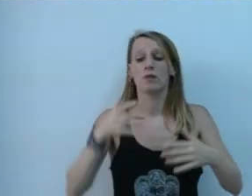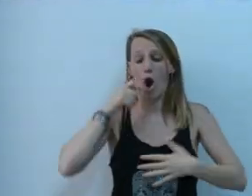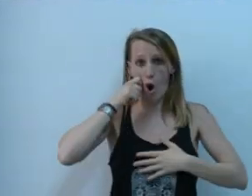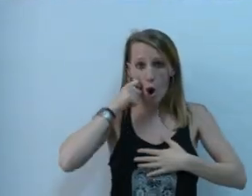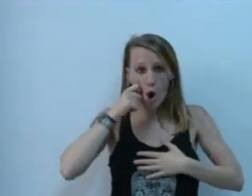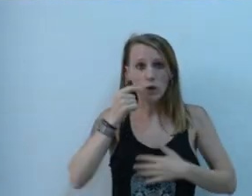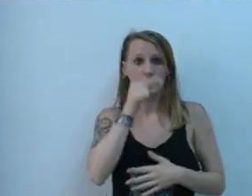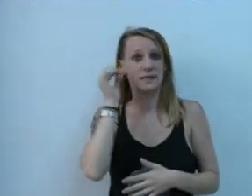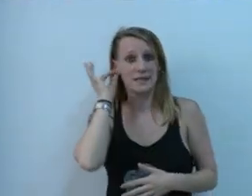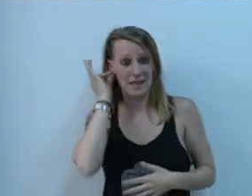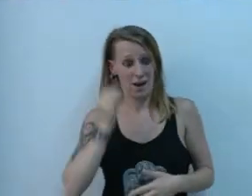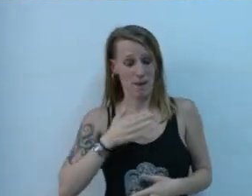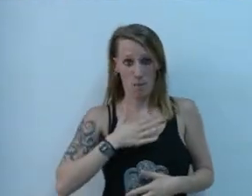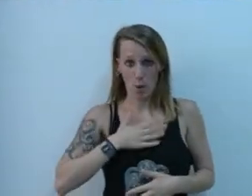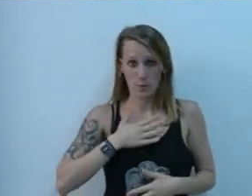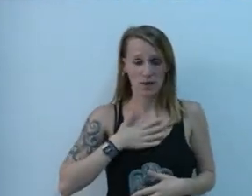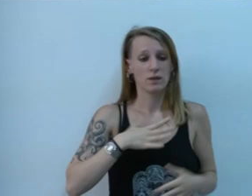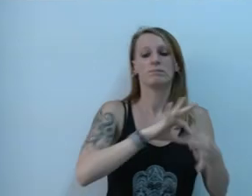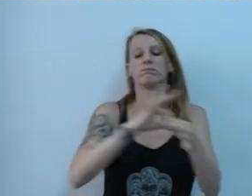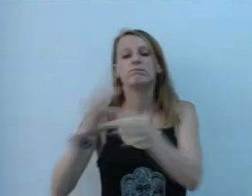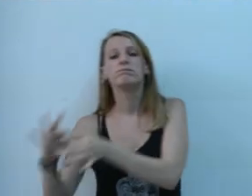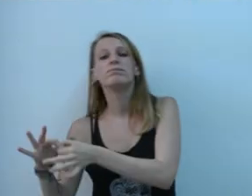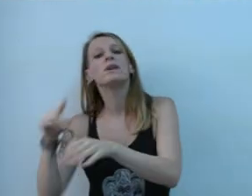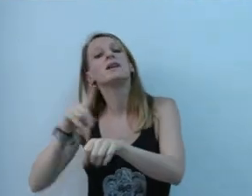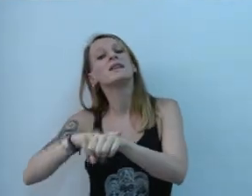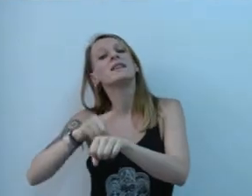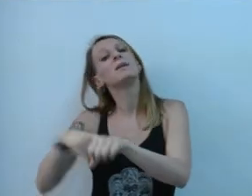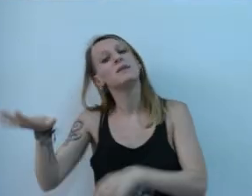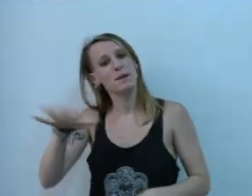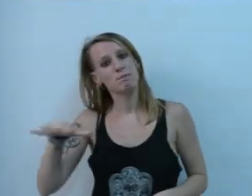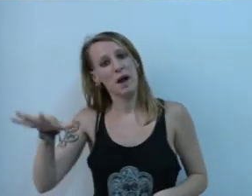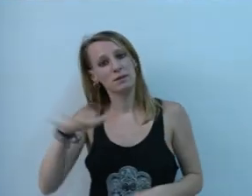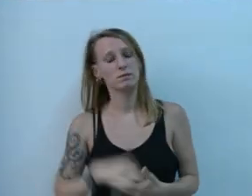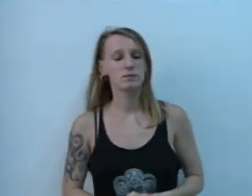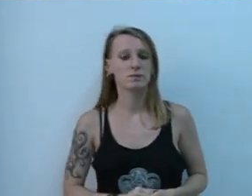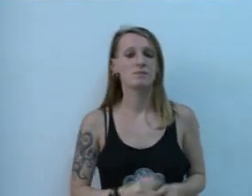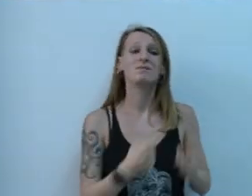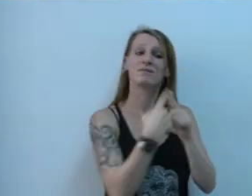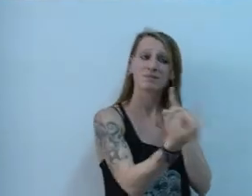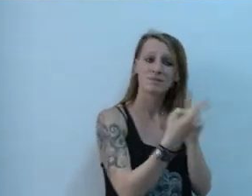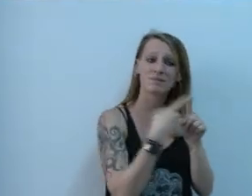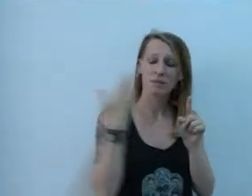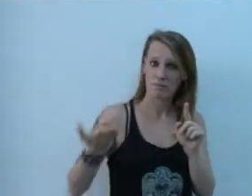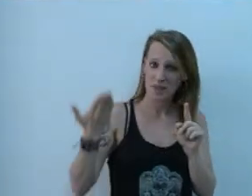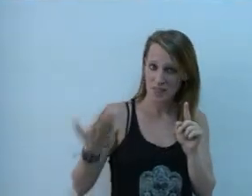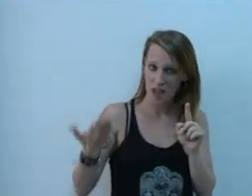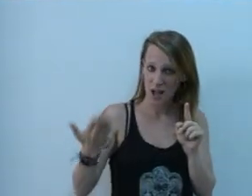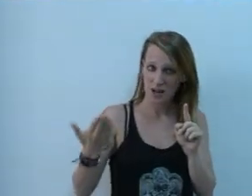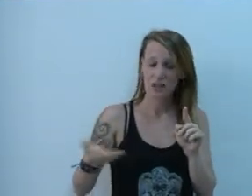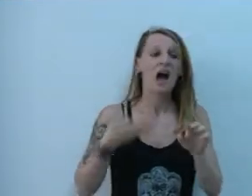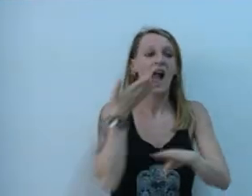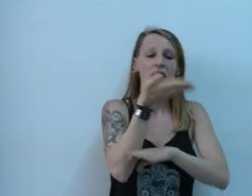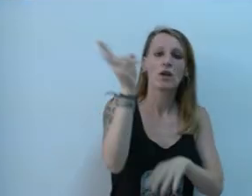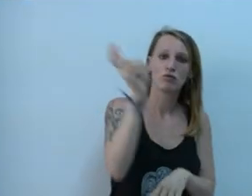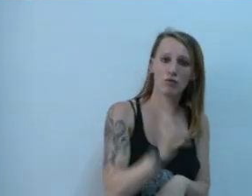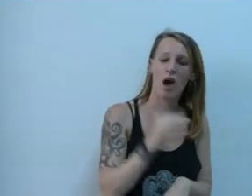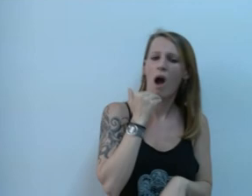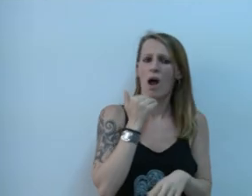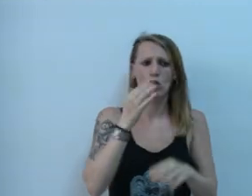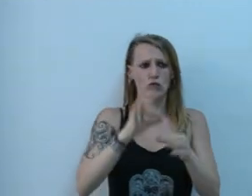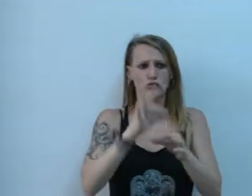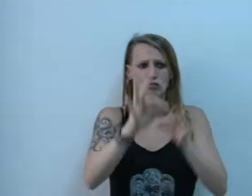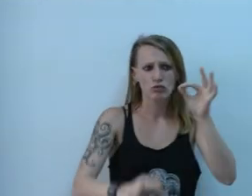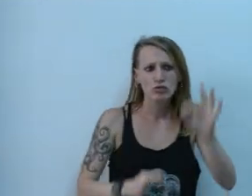propi cos i del propi gènere en funció de l'espai i el temps. Són trajectòries vitals d'anada i tornada. És algo